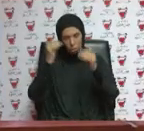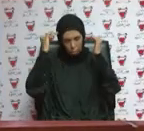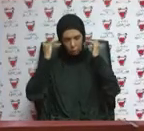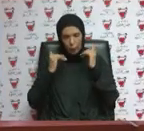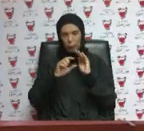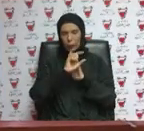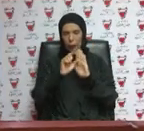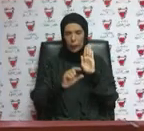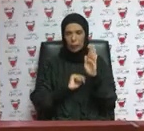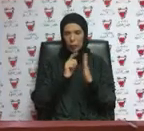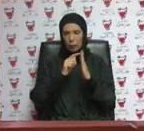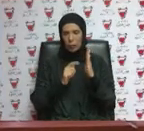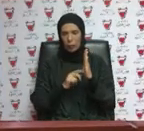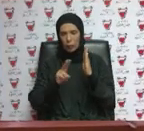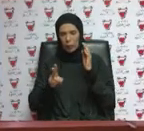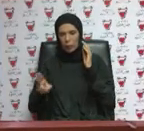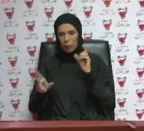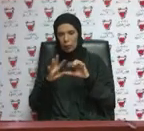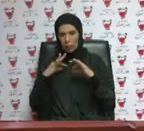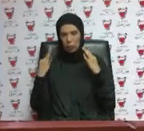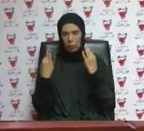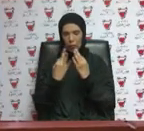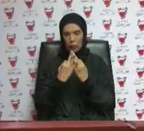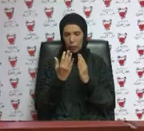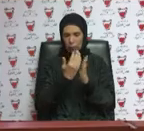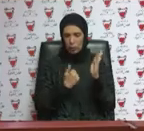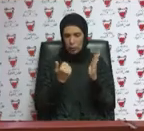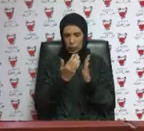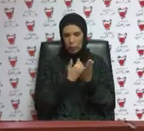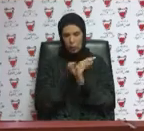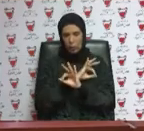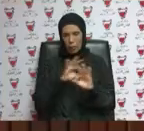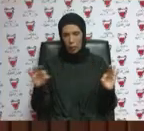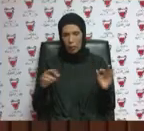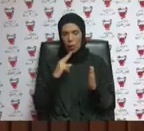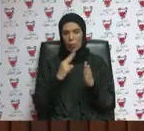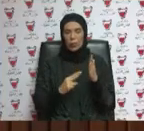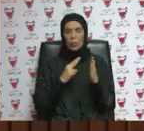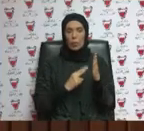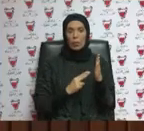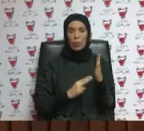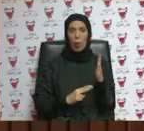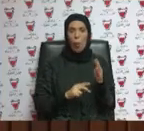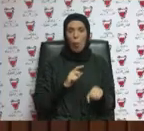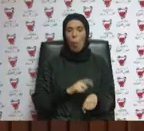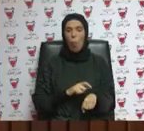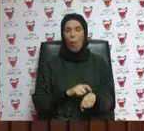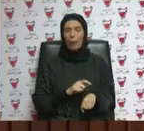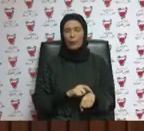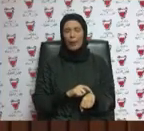الدستورية، من ناحية القانونية، من ناحية الاجتماعية، من ناحية الاقتصادية. قرار حقيقة يجي في وقته